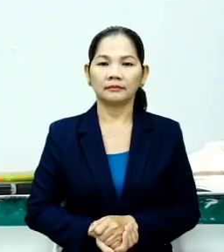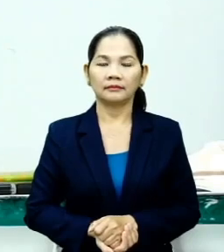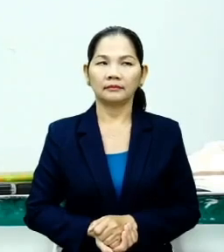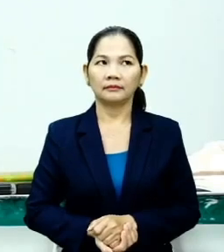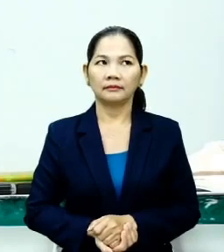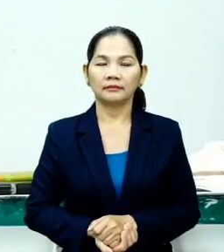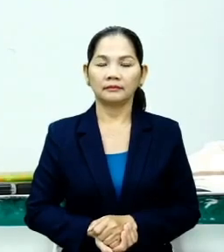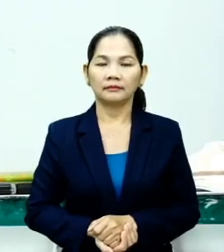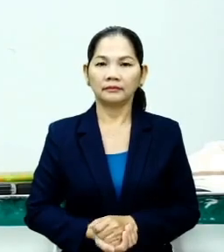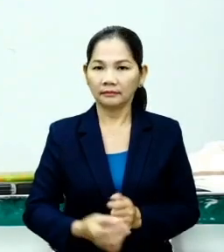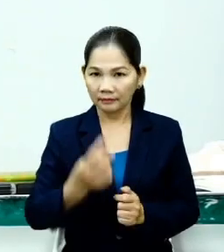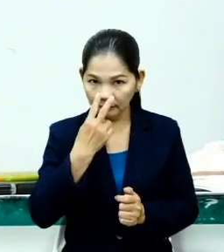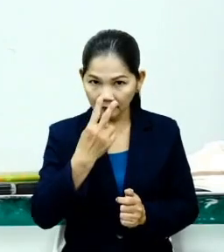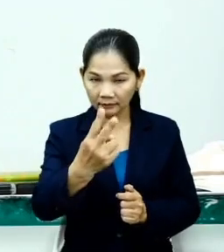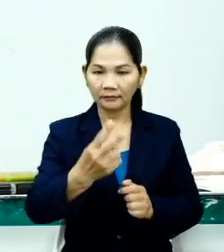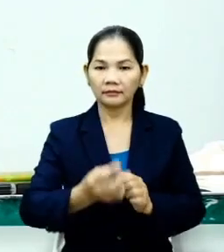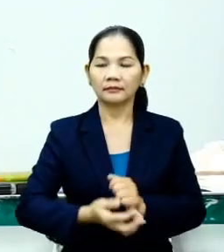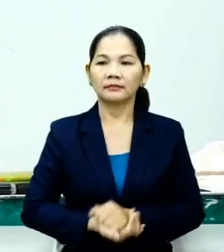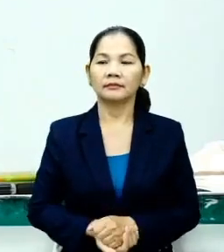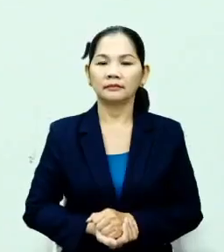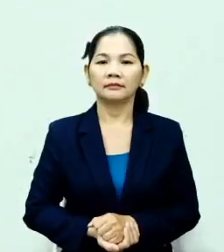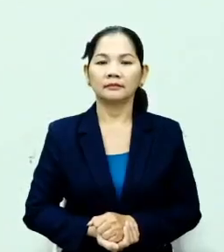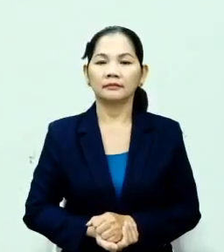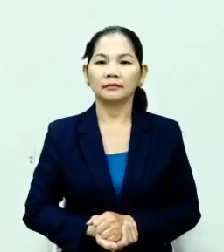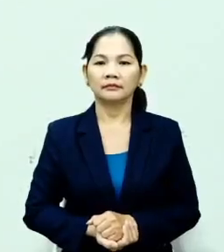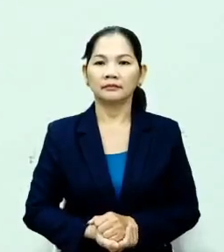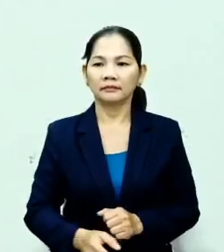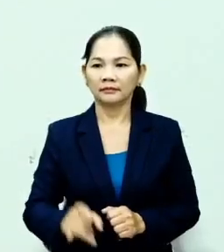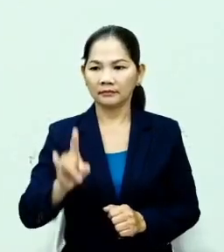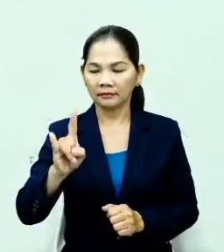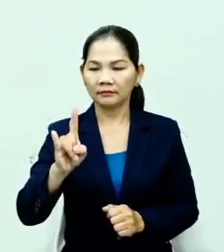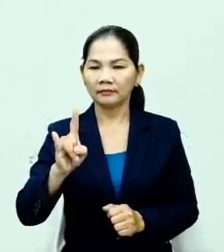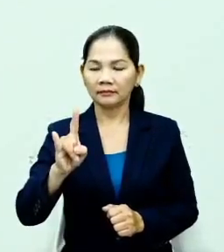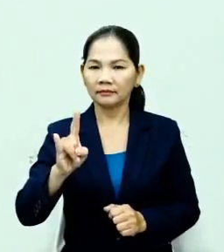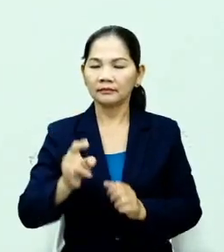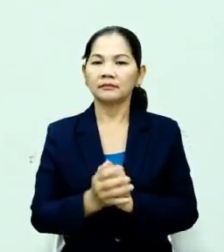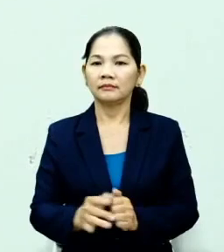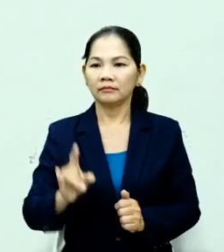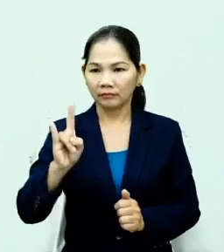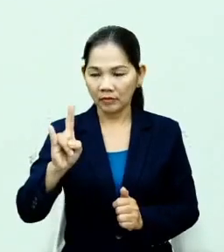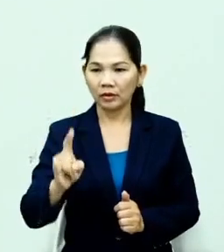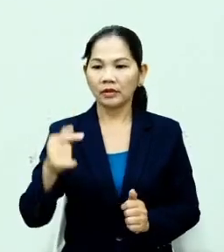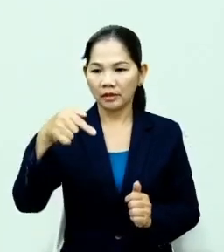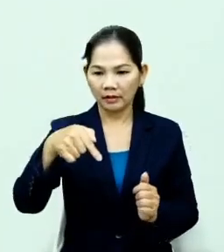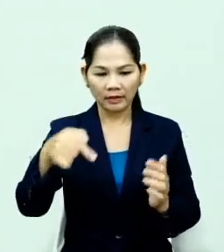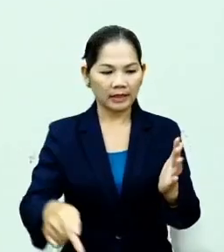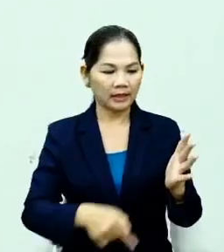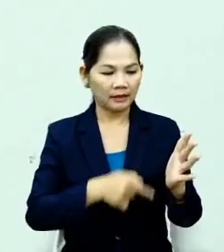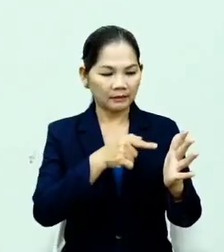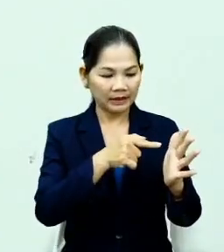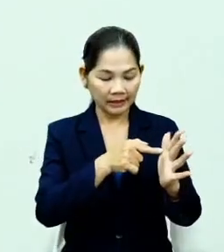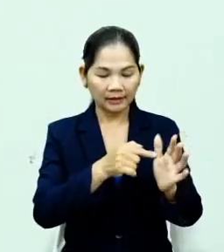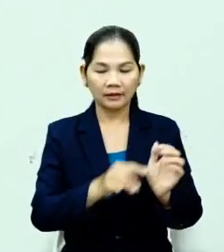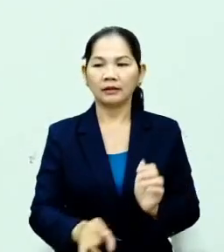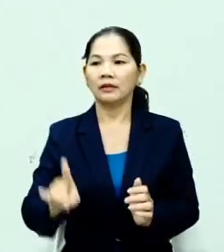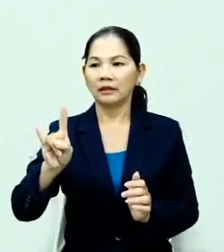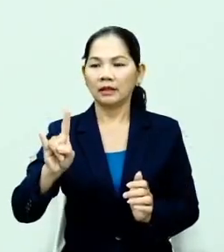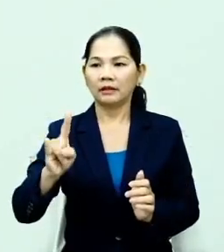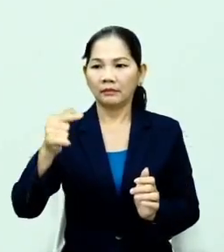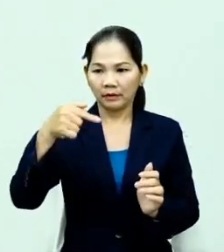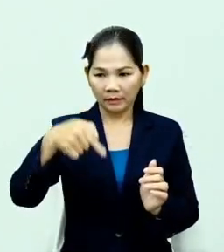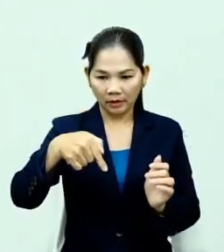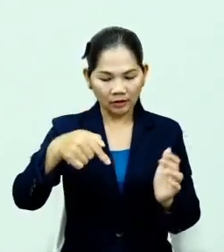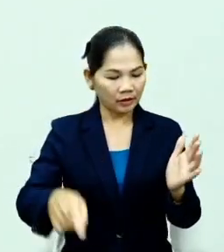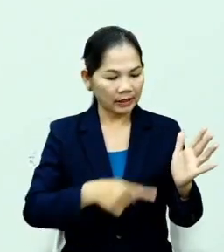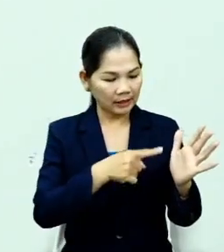cha ai lá con tiêm toán cha mừng ngồi ý mừng nghị cha mà đồng tiện lá con mừng ngồi